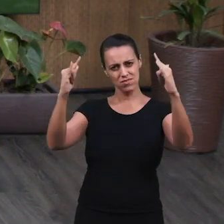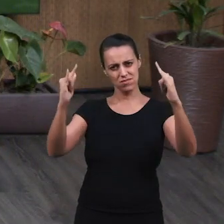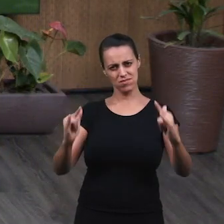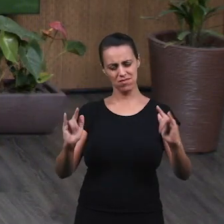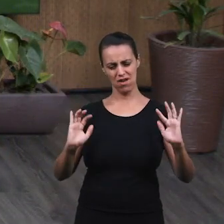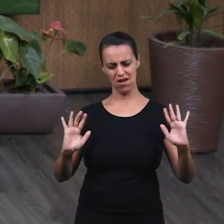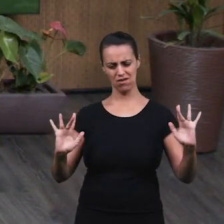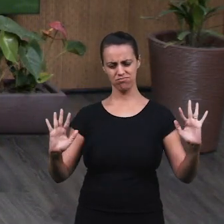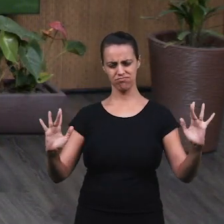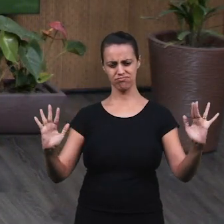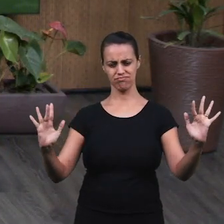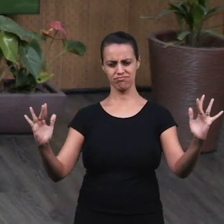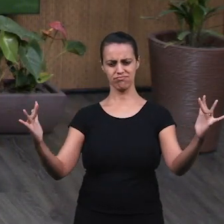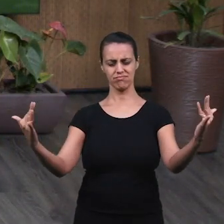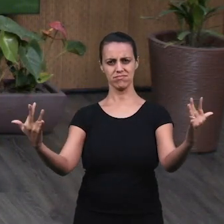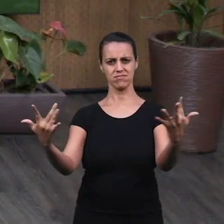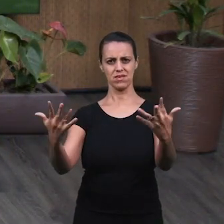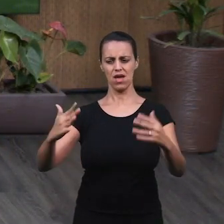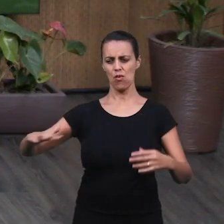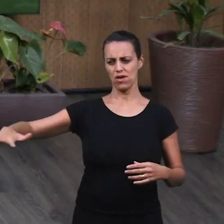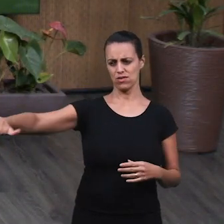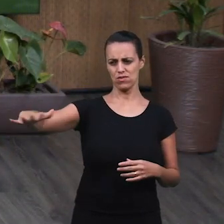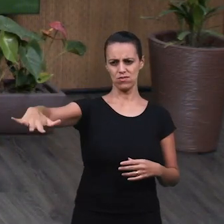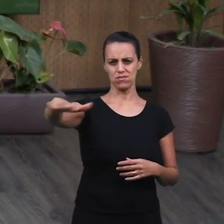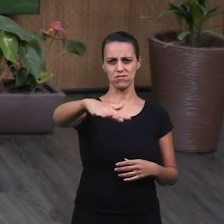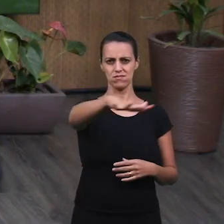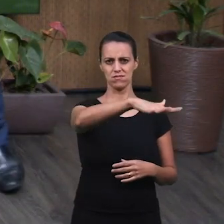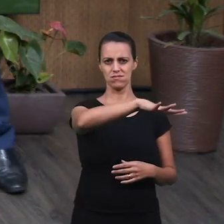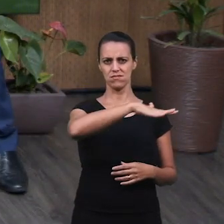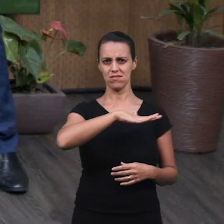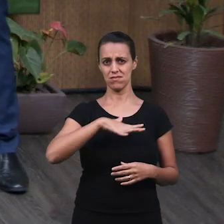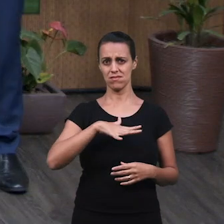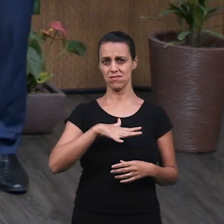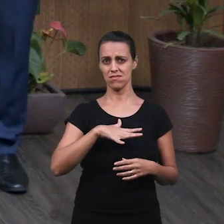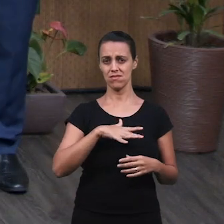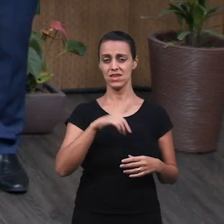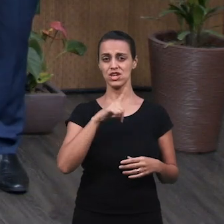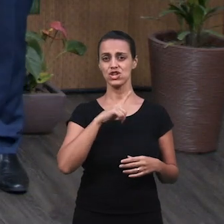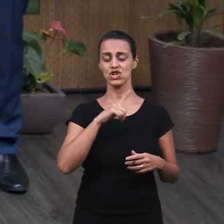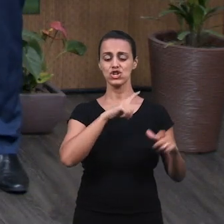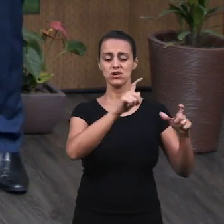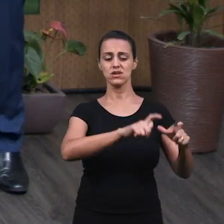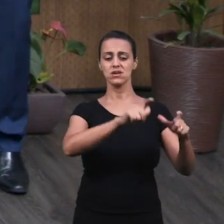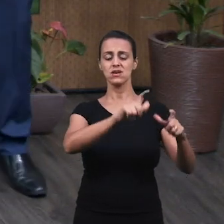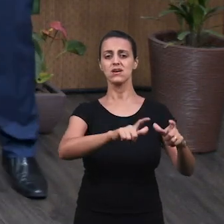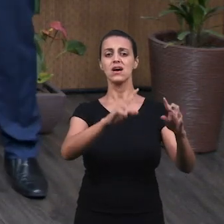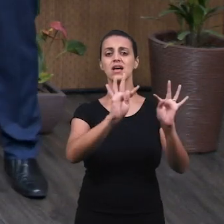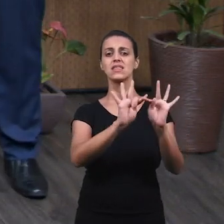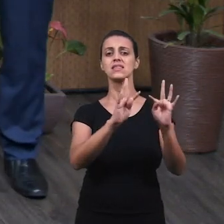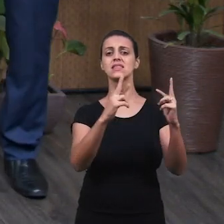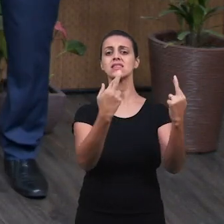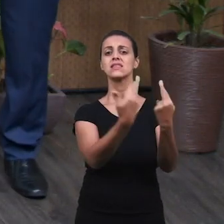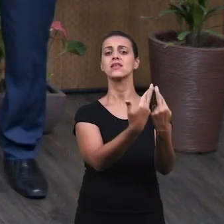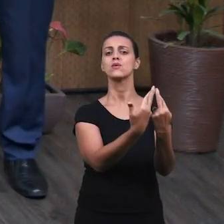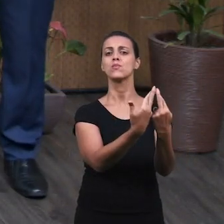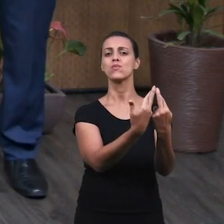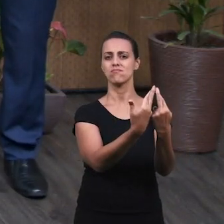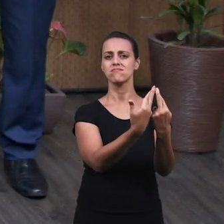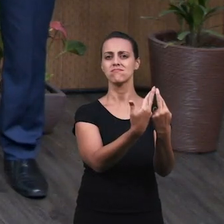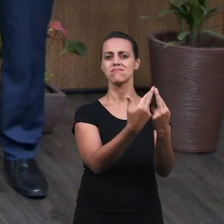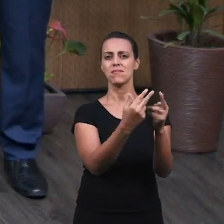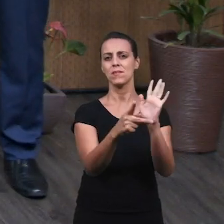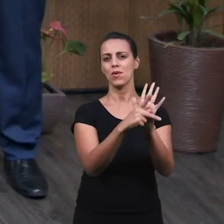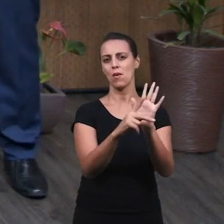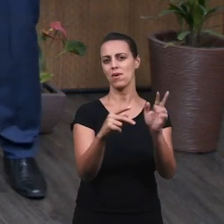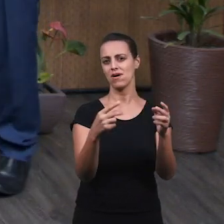les espaces autour, donc les tribus d'Israël étaient campées. Vous avez déjà dit qu'en passant